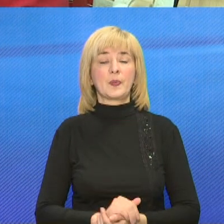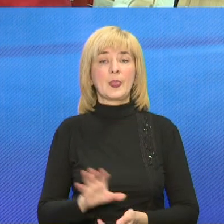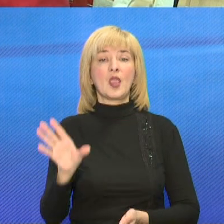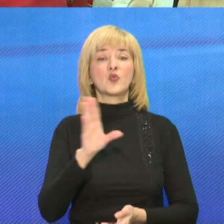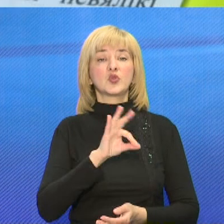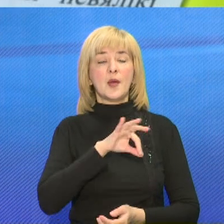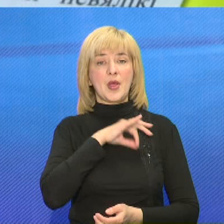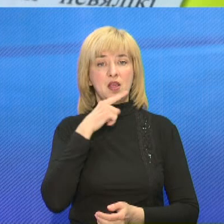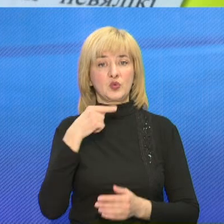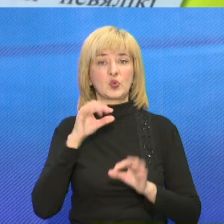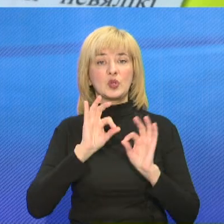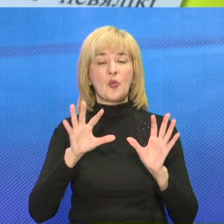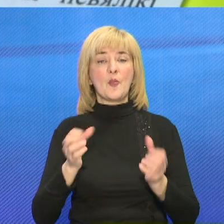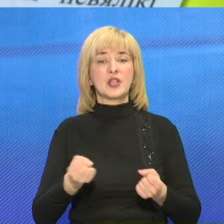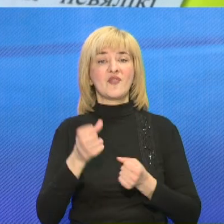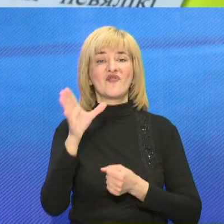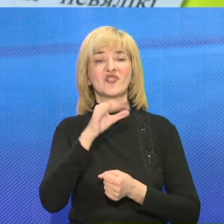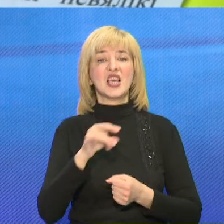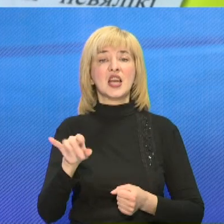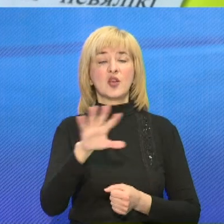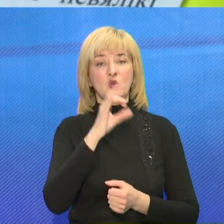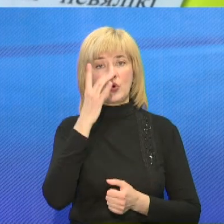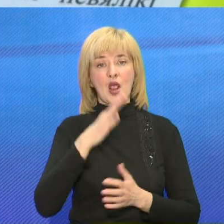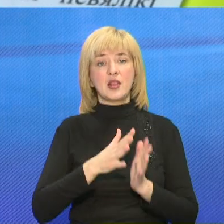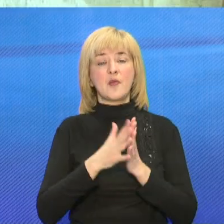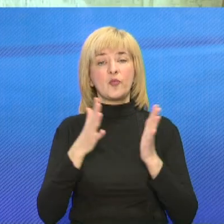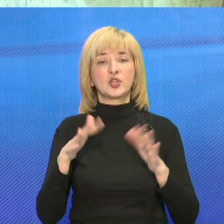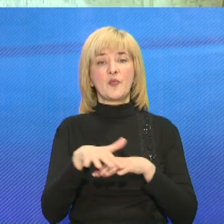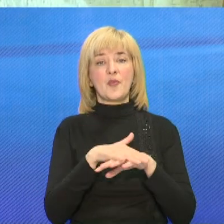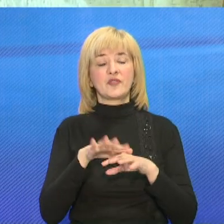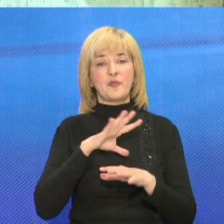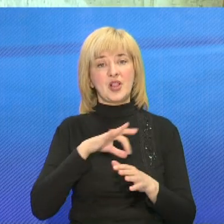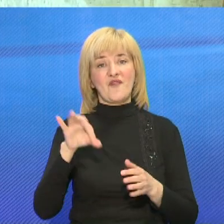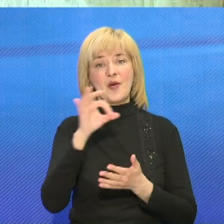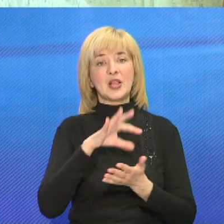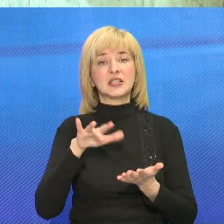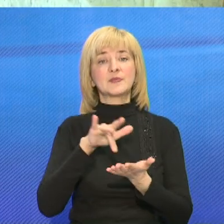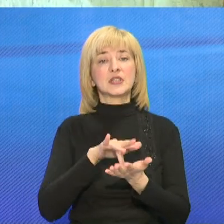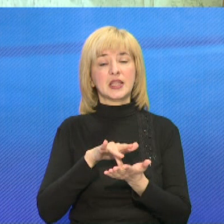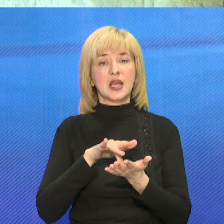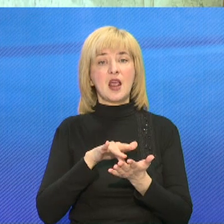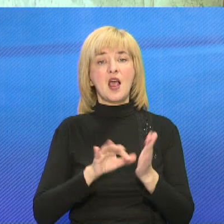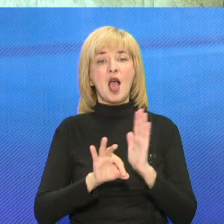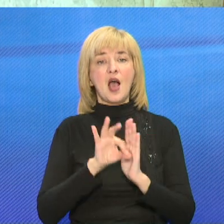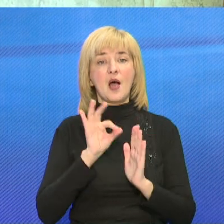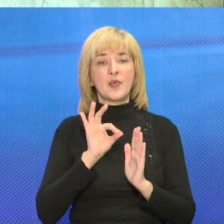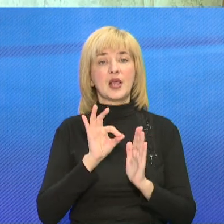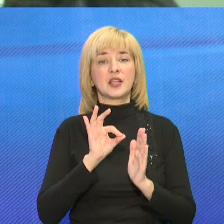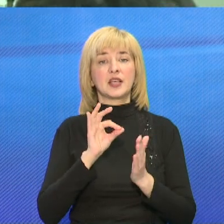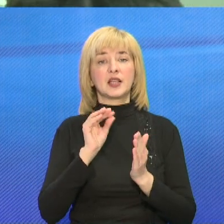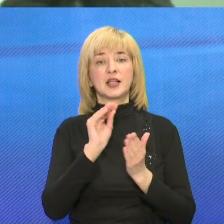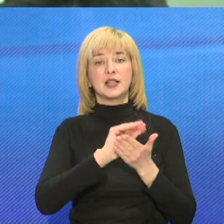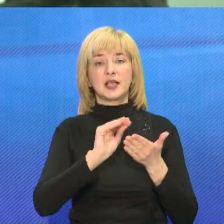Усебеларускую диктовку подтримали все районы Гродинщины, а наибольше массово она прошла у областным центре. Обранный текст писали офлайн